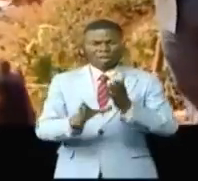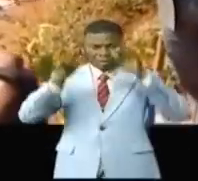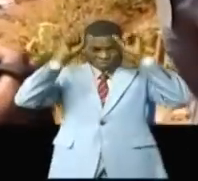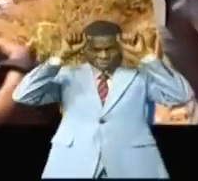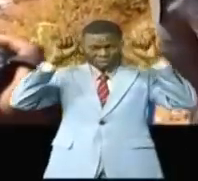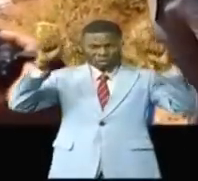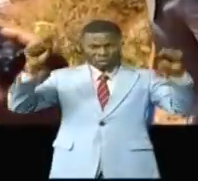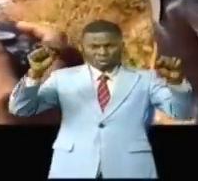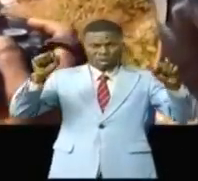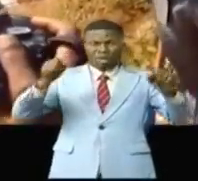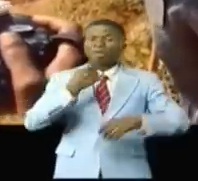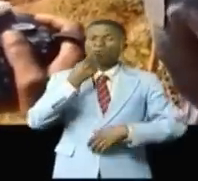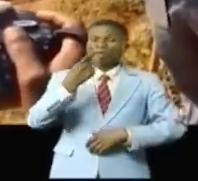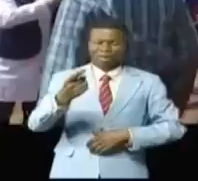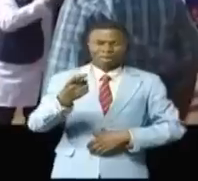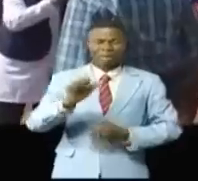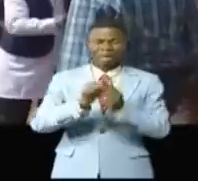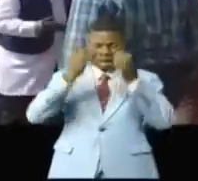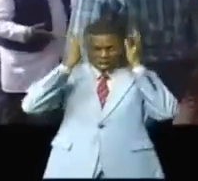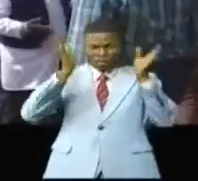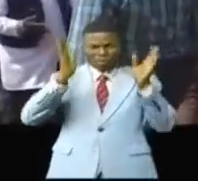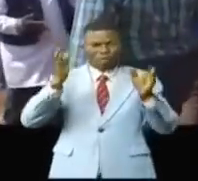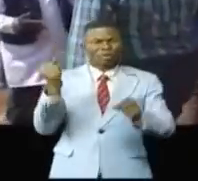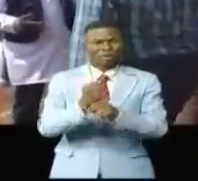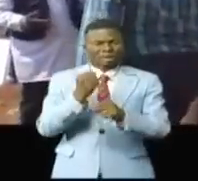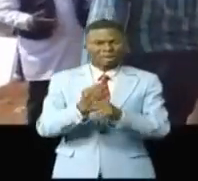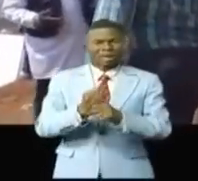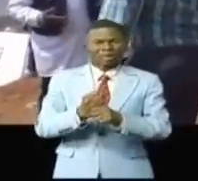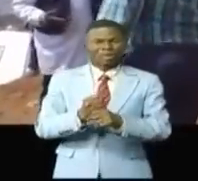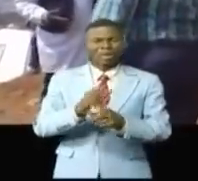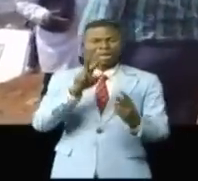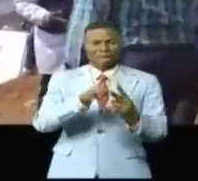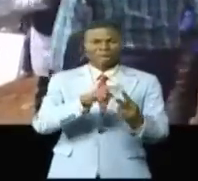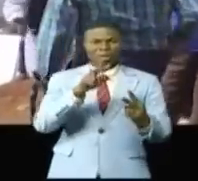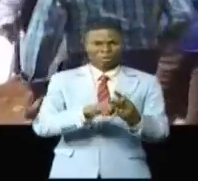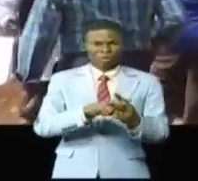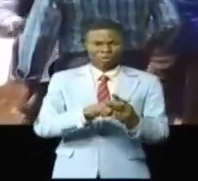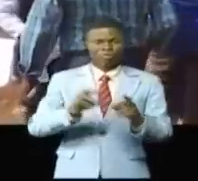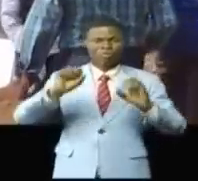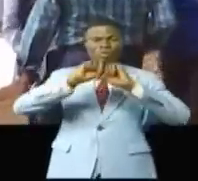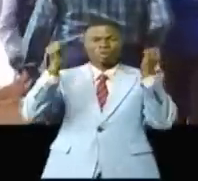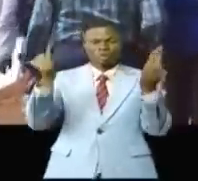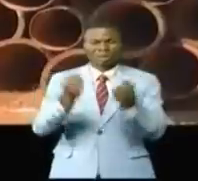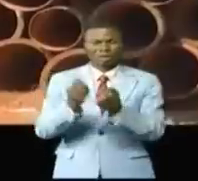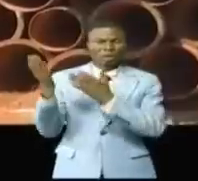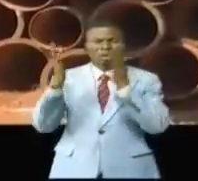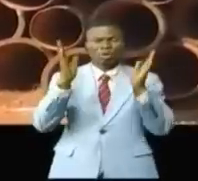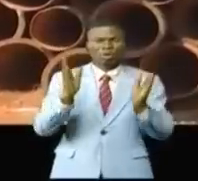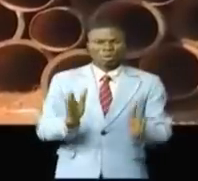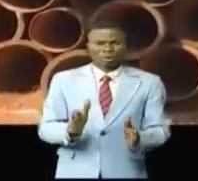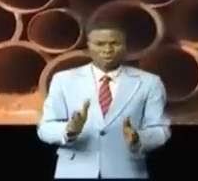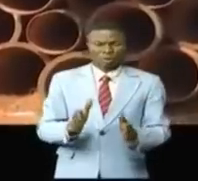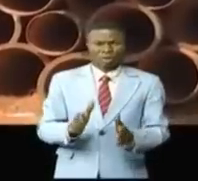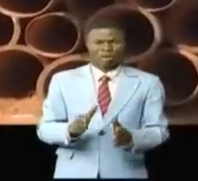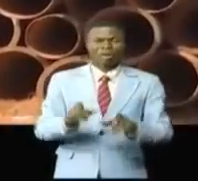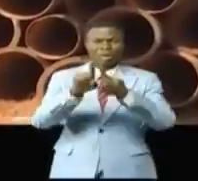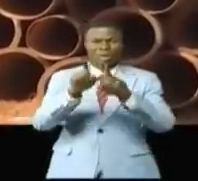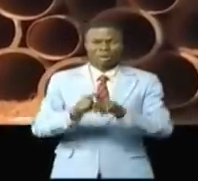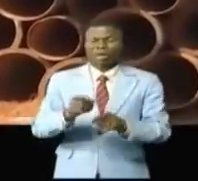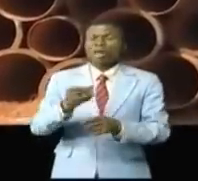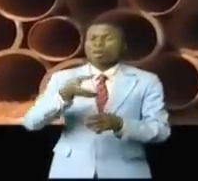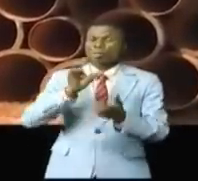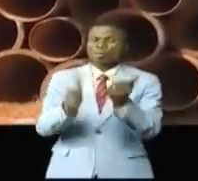vice-président, qualifie de scandaleux ces traitements réservé à cette société commerciale et à la Ligue de